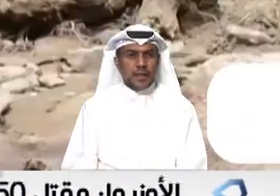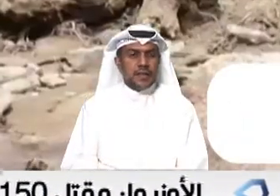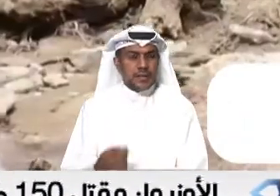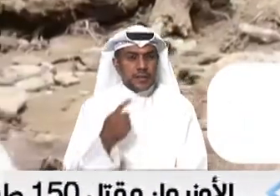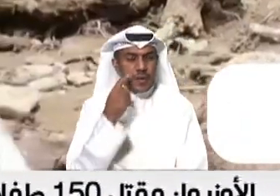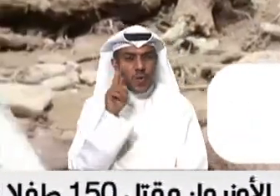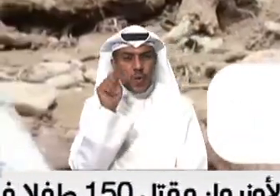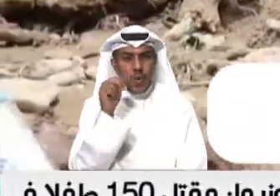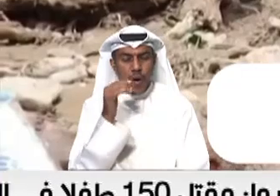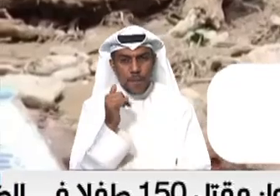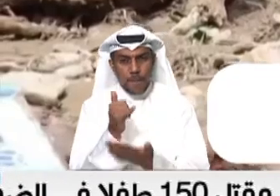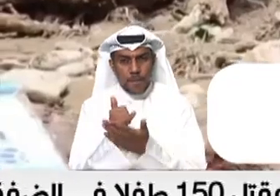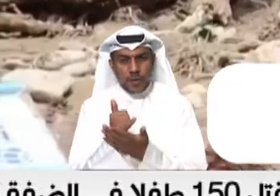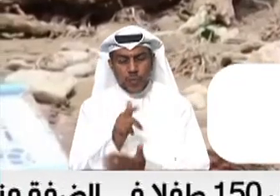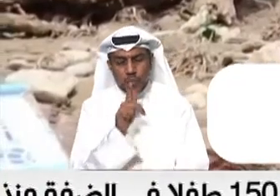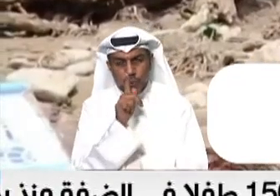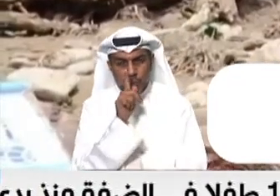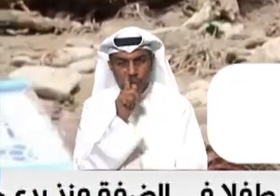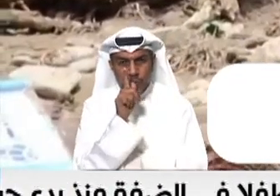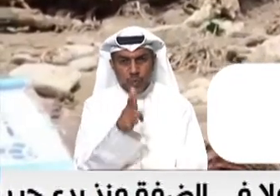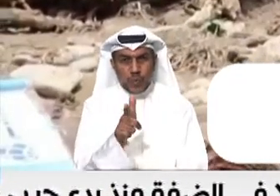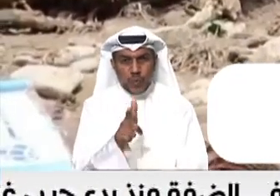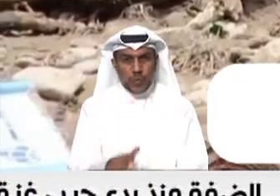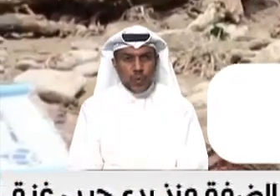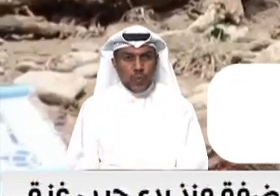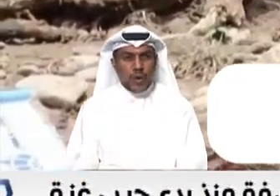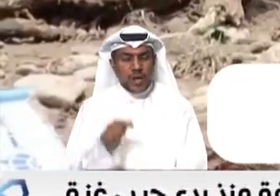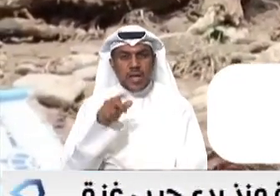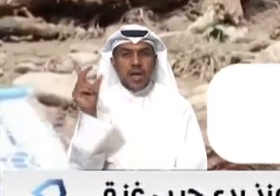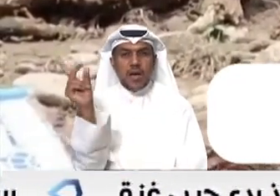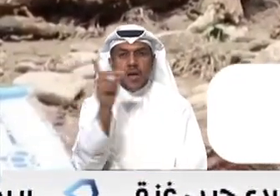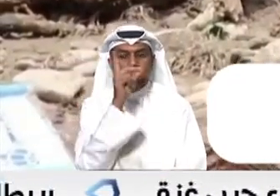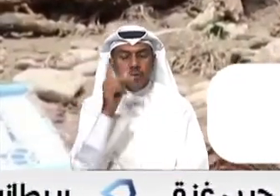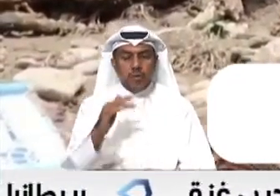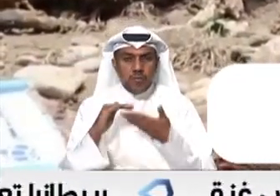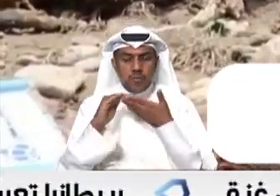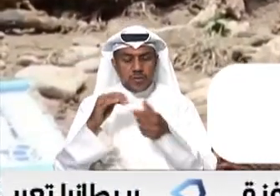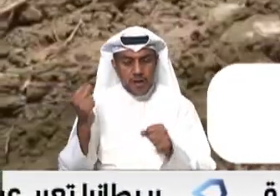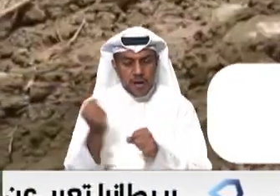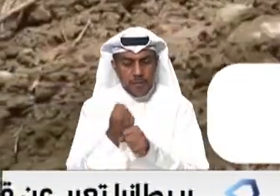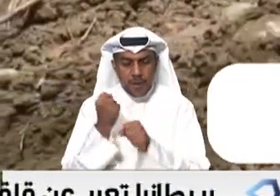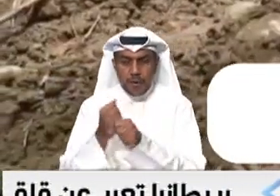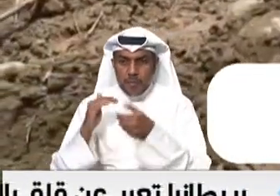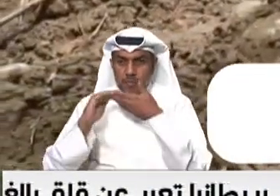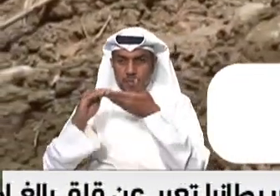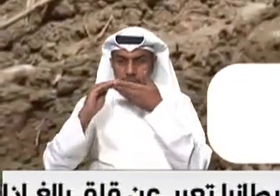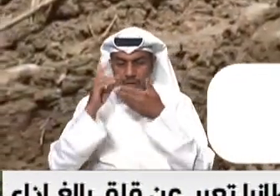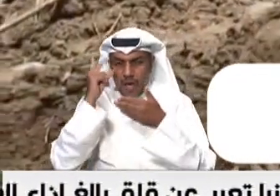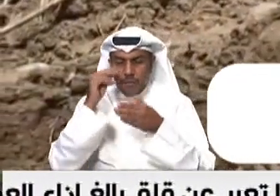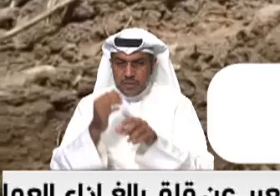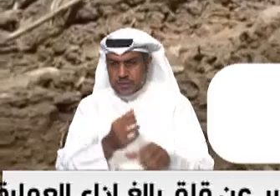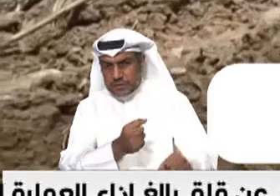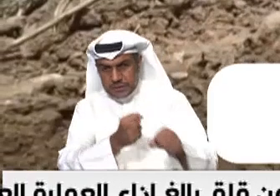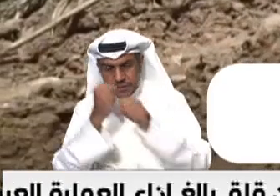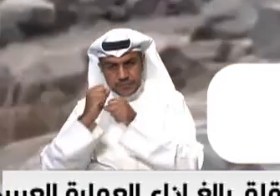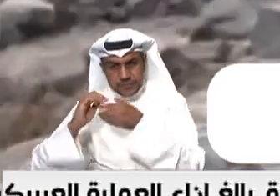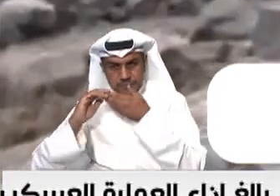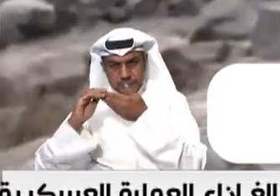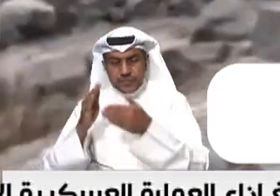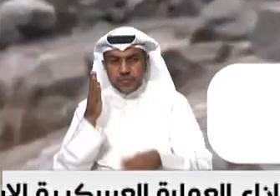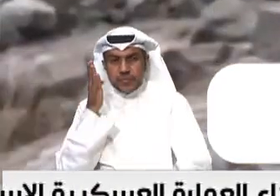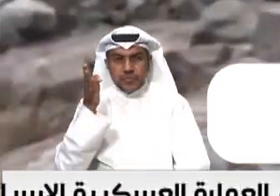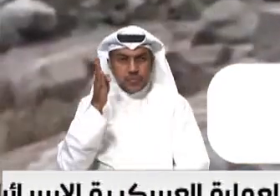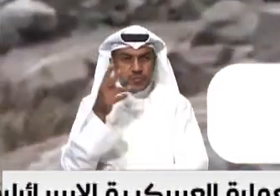الأمم المتحدة للسكان أوضح أن فرق الاستجابة الطارئة تبذل جهدا كبيرا للوصول للمناطق المنكوبة